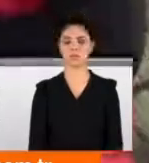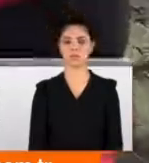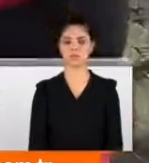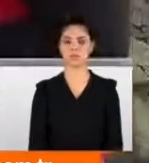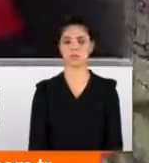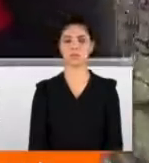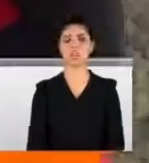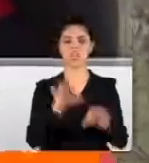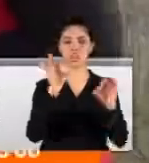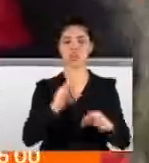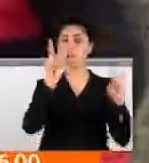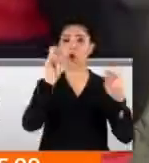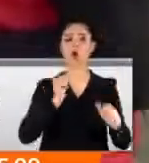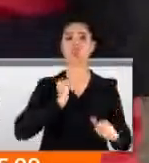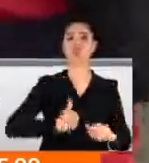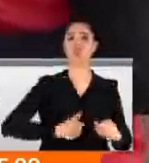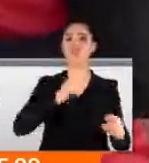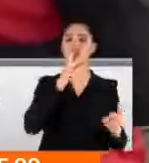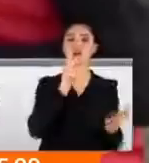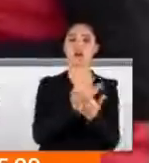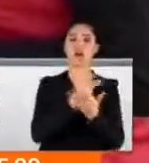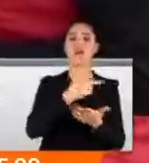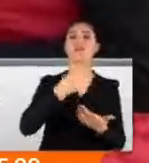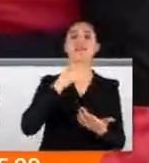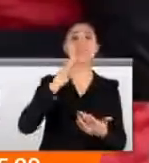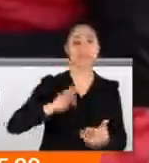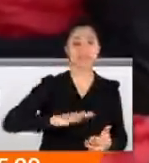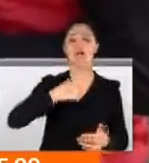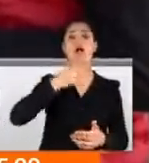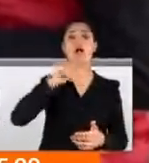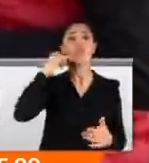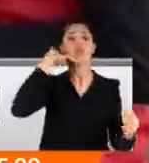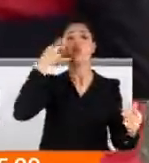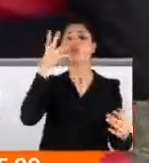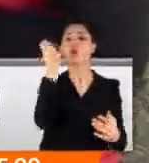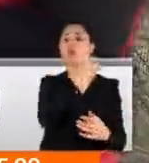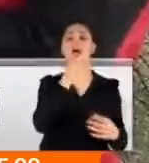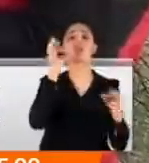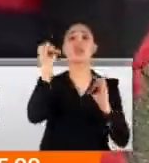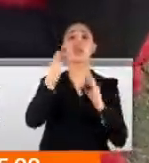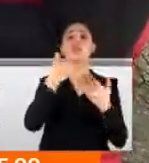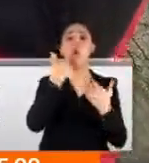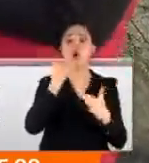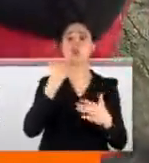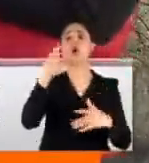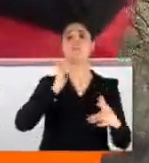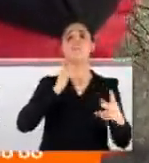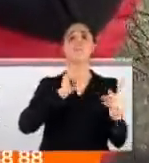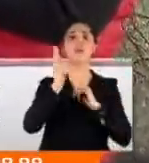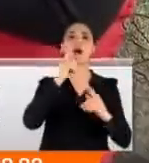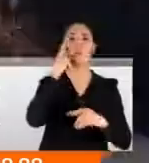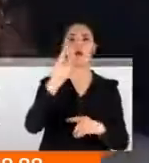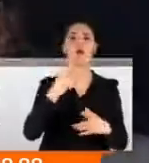Yok. Şimdi konu savcılıkta. Kızına ve ablasına 4 aydır ulaşamayan iki çaresiz kadın mahkeme yoluyla görüşme iznini